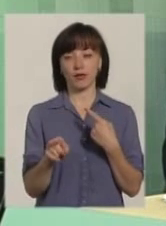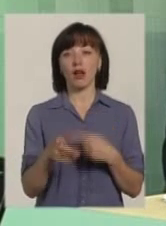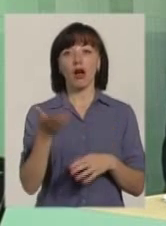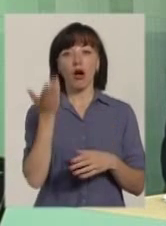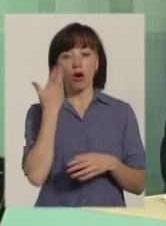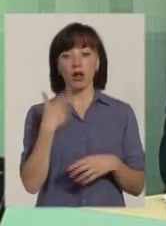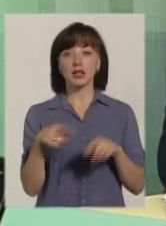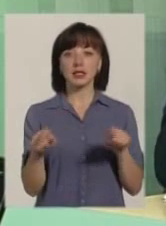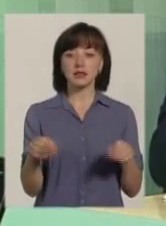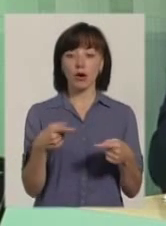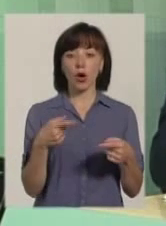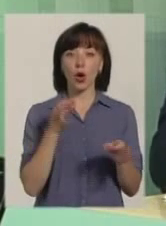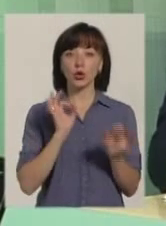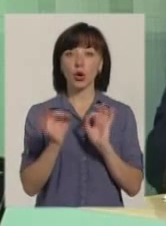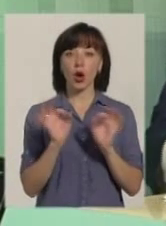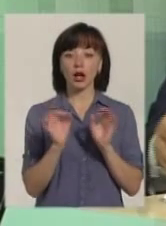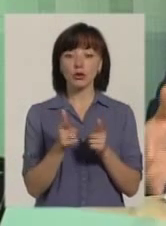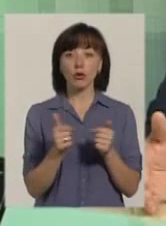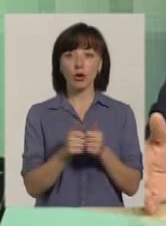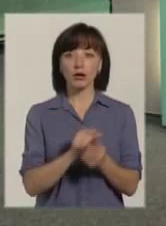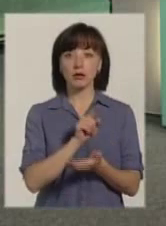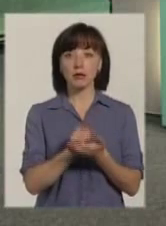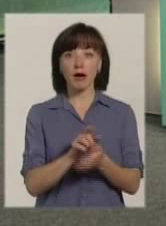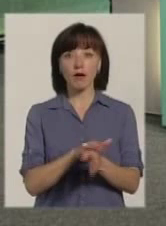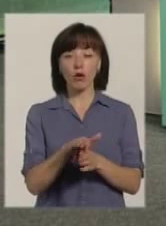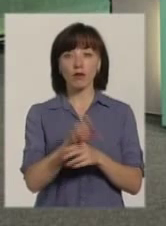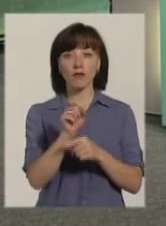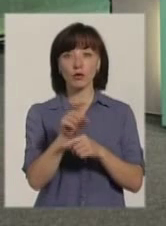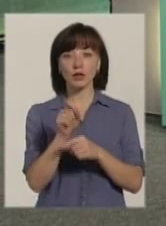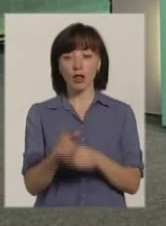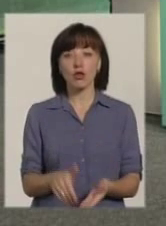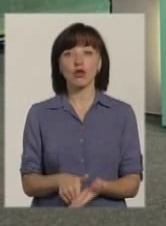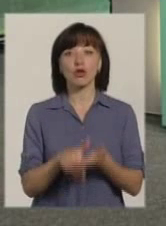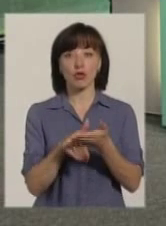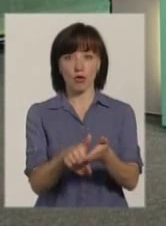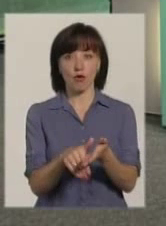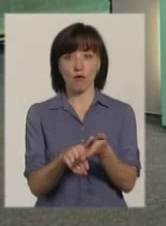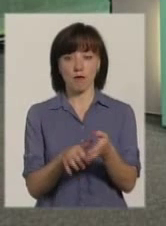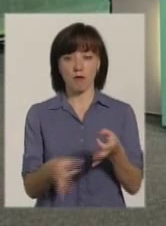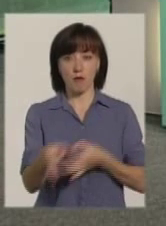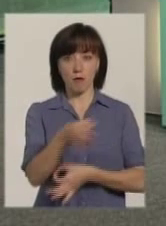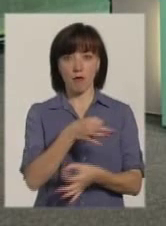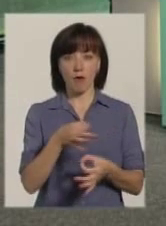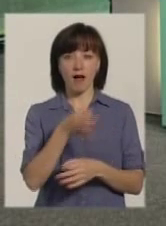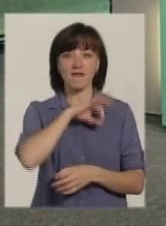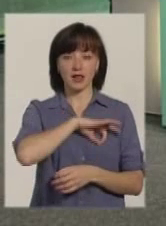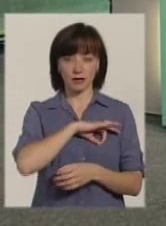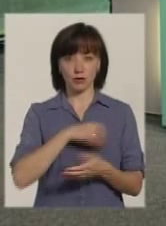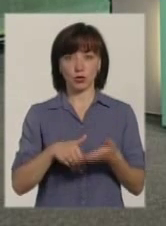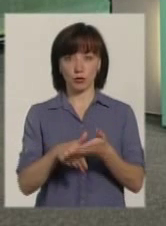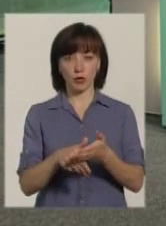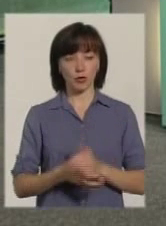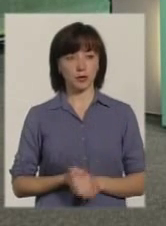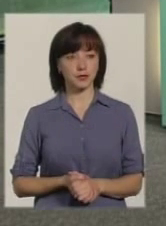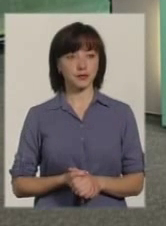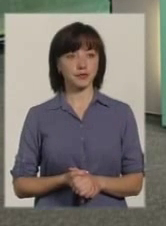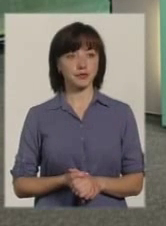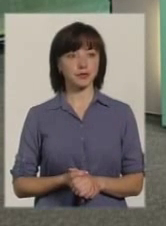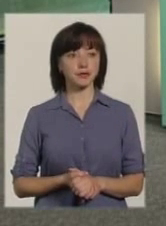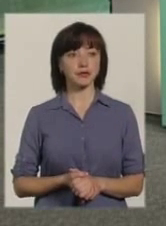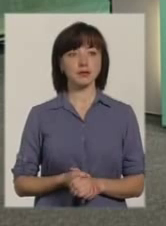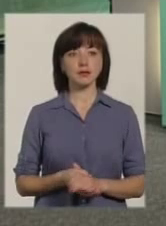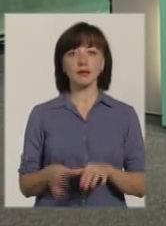якийсь дорадчий орган, він має виконувати функцію дорадчого, але справді допомоги. Дорадчого, допомоги, ефективної допомоги. Скажіть,